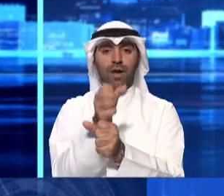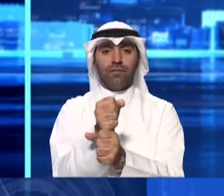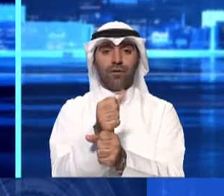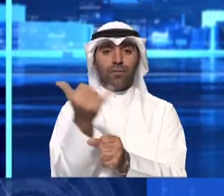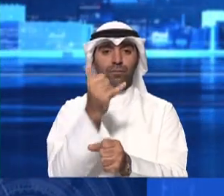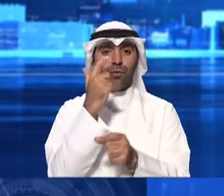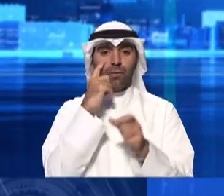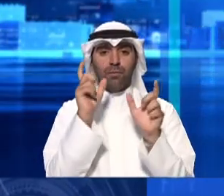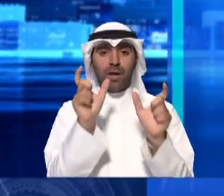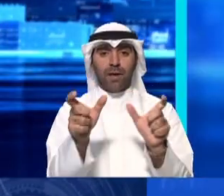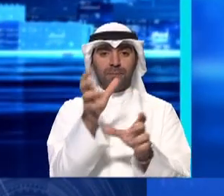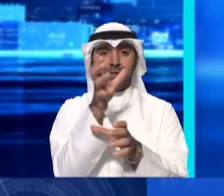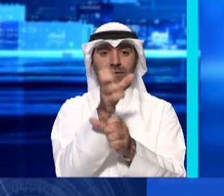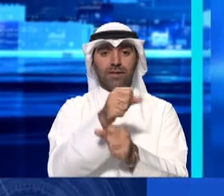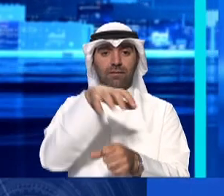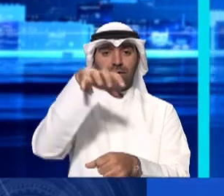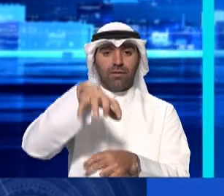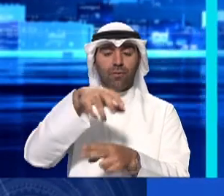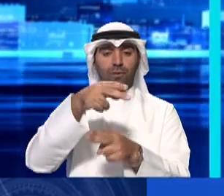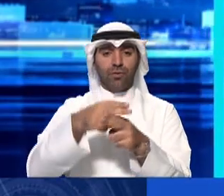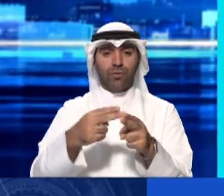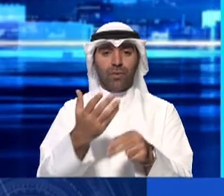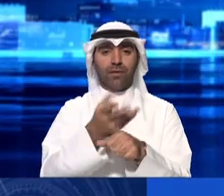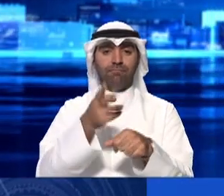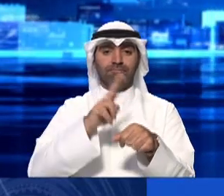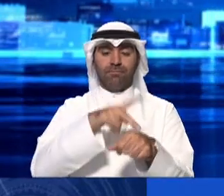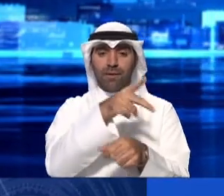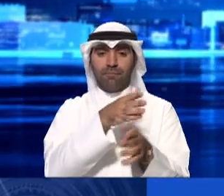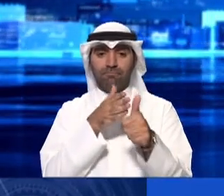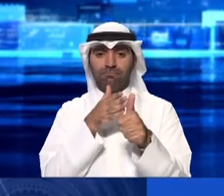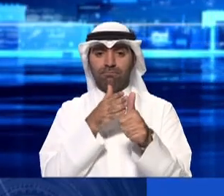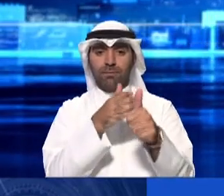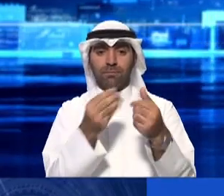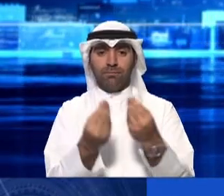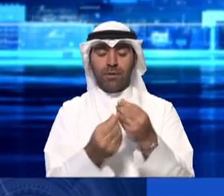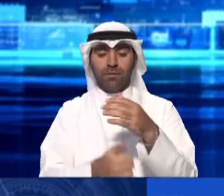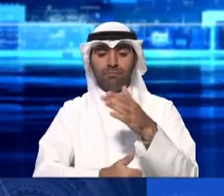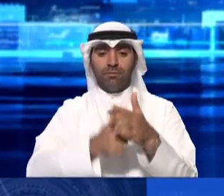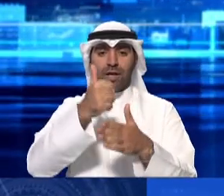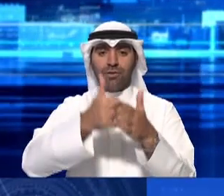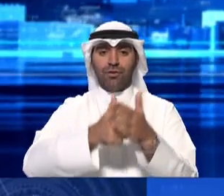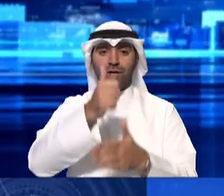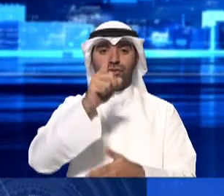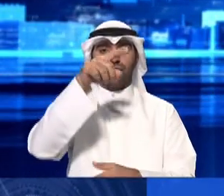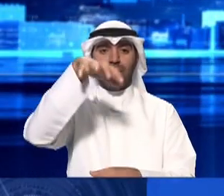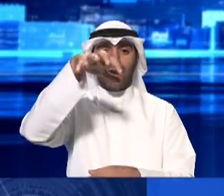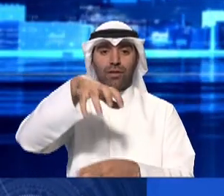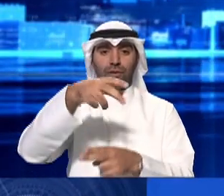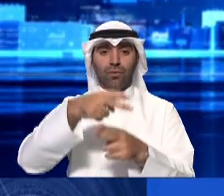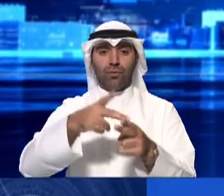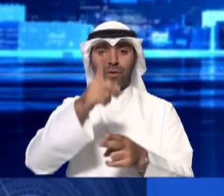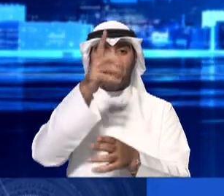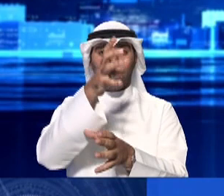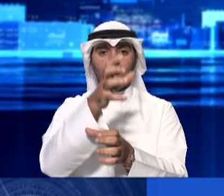والرفعة والتقدم والازدهار في ظل القيادة الرشيدة والحكيمة لسموكم حفظكم